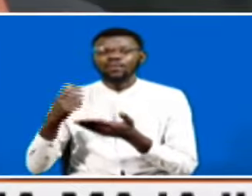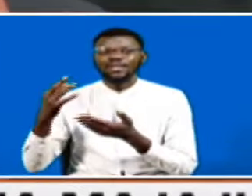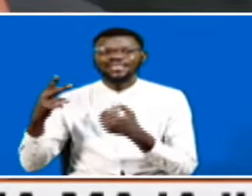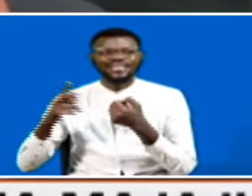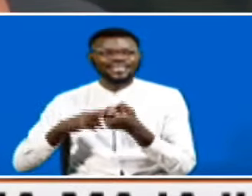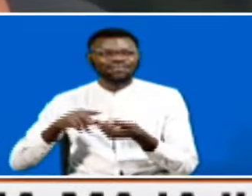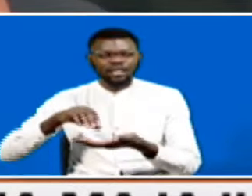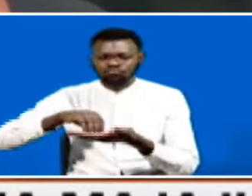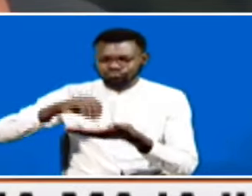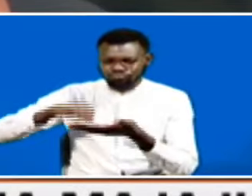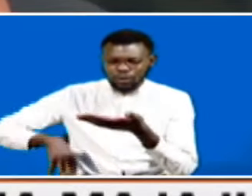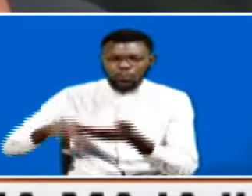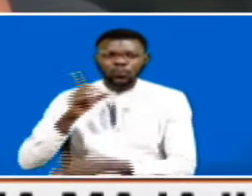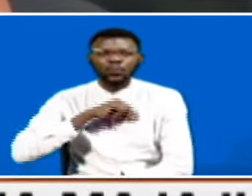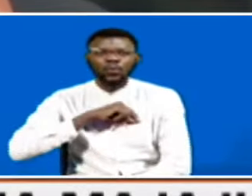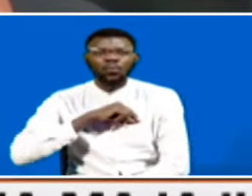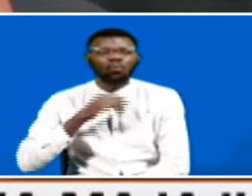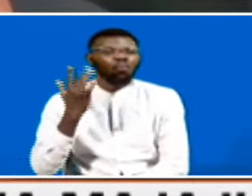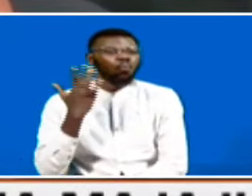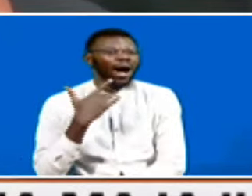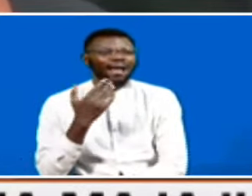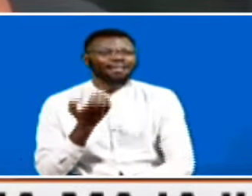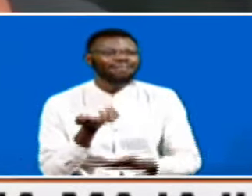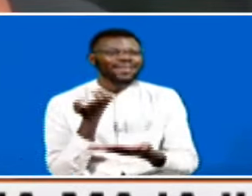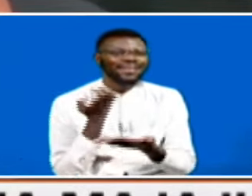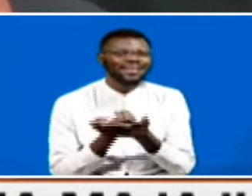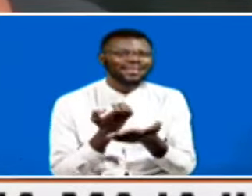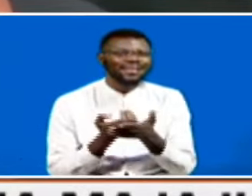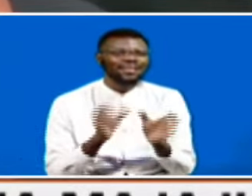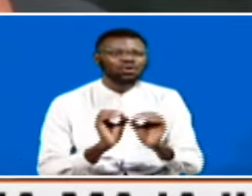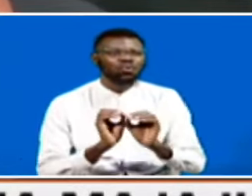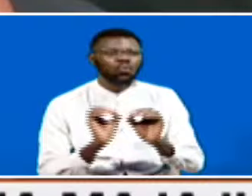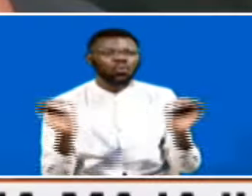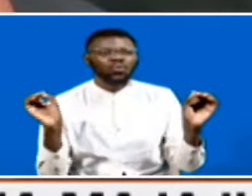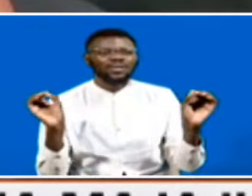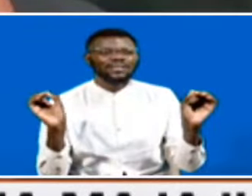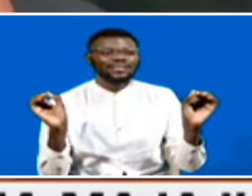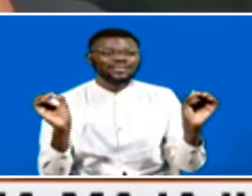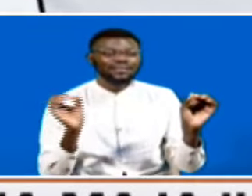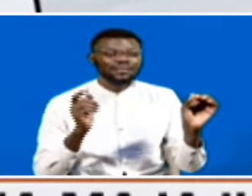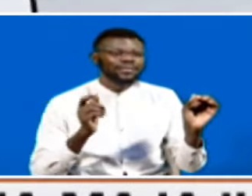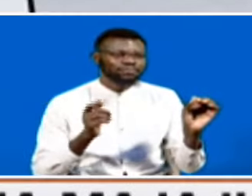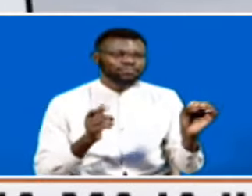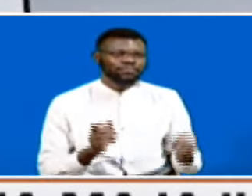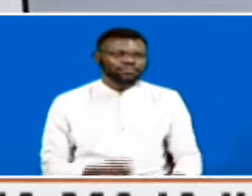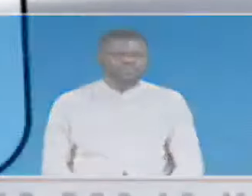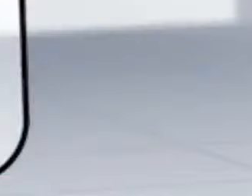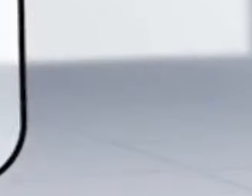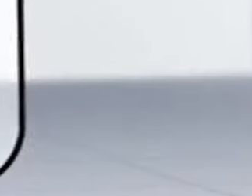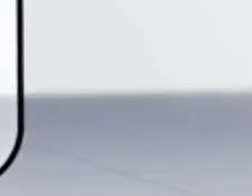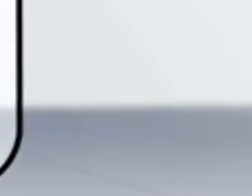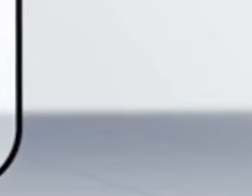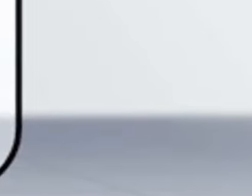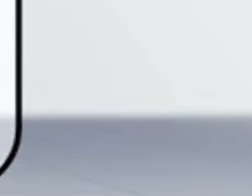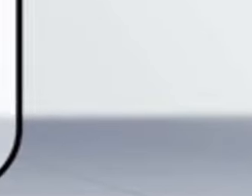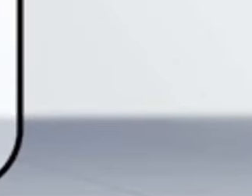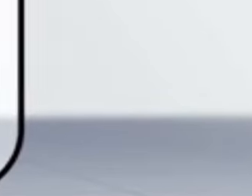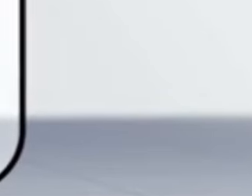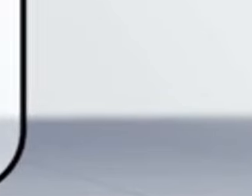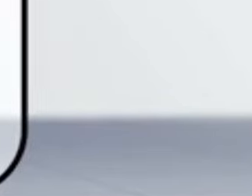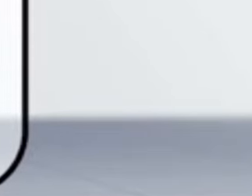kwa kukosa kuridhisha na pia kuenda kinyume na uhuru wa mahakama na majaji. Nikinukuu, kwa hoja zilizosalia